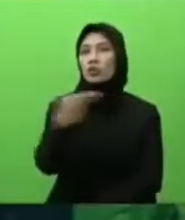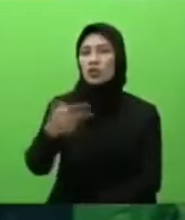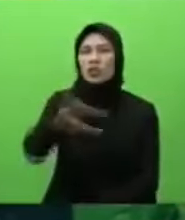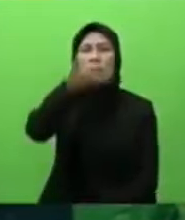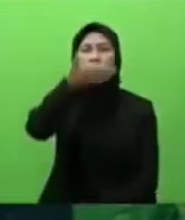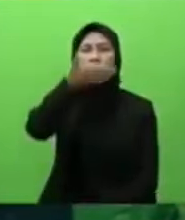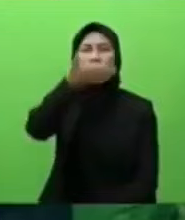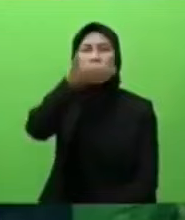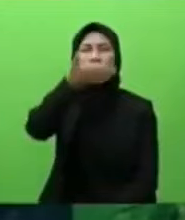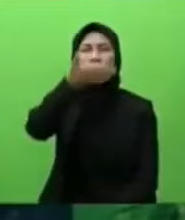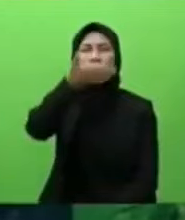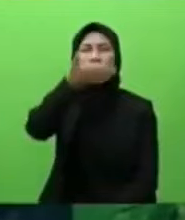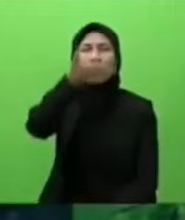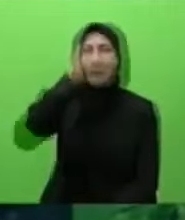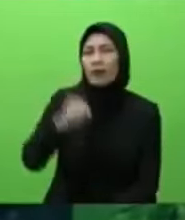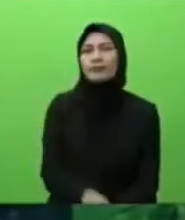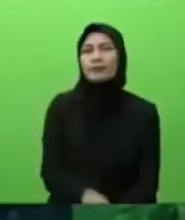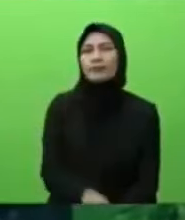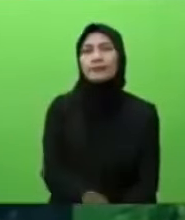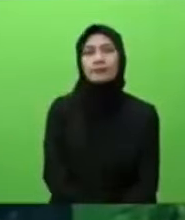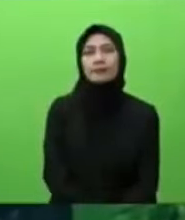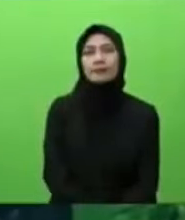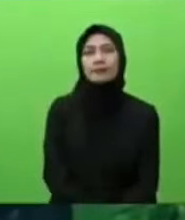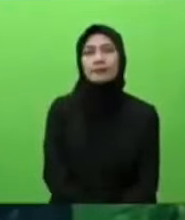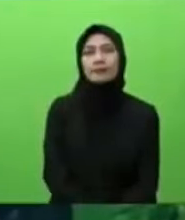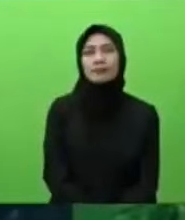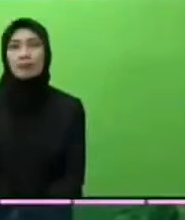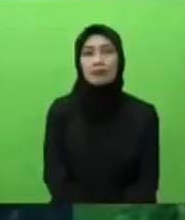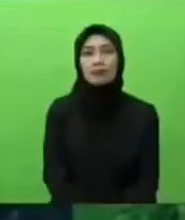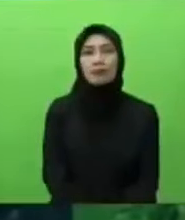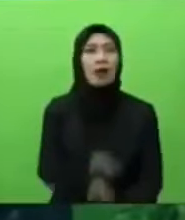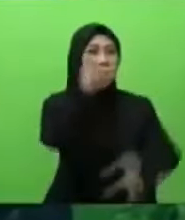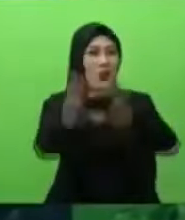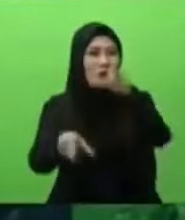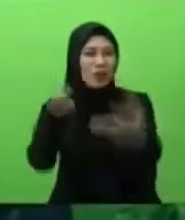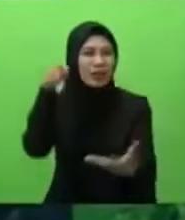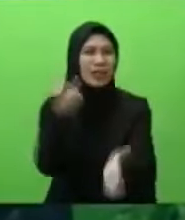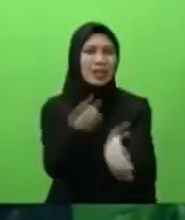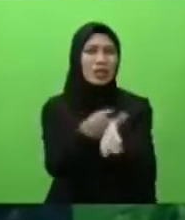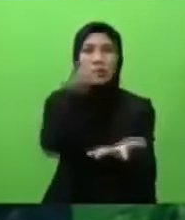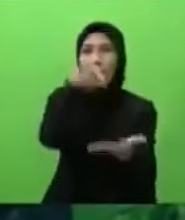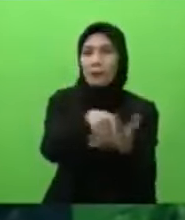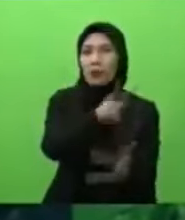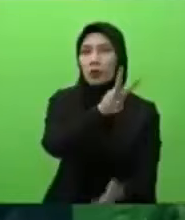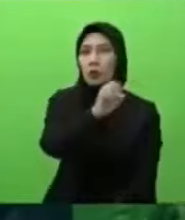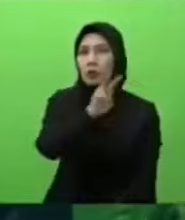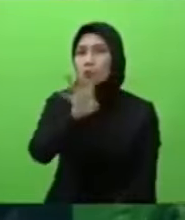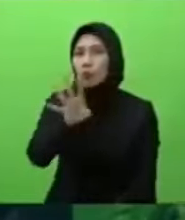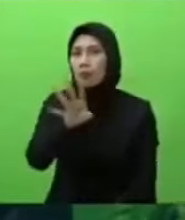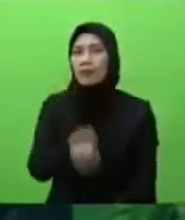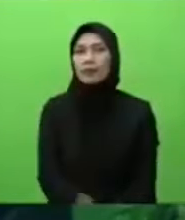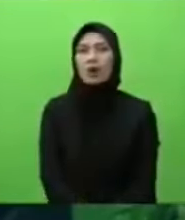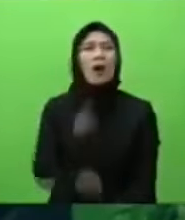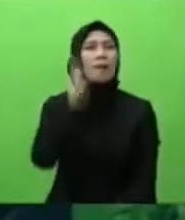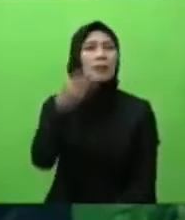Indonesia para kontestan pemilu 2024 tentu memiliki obligasi